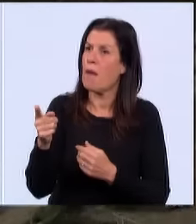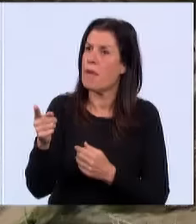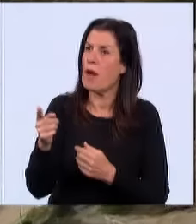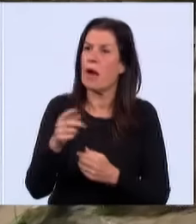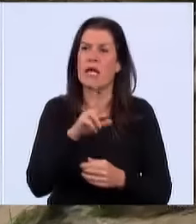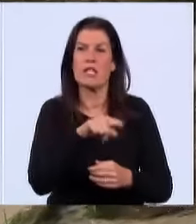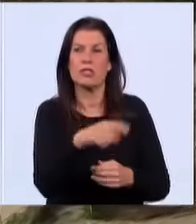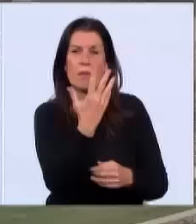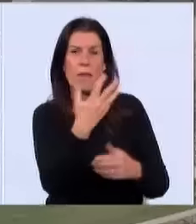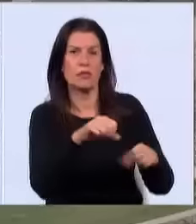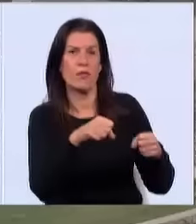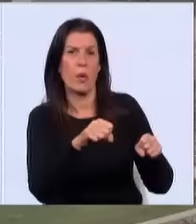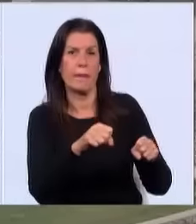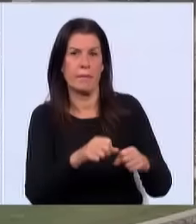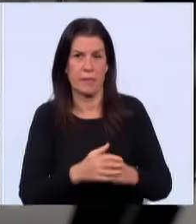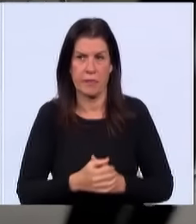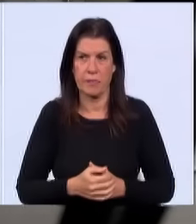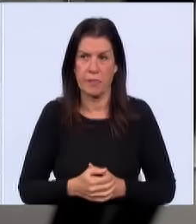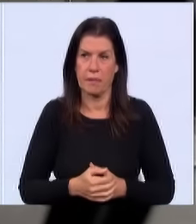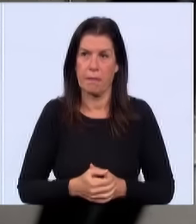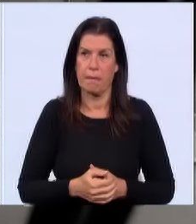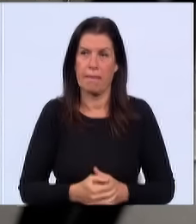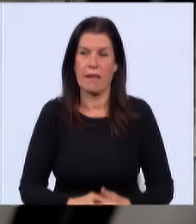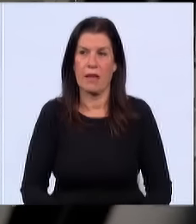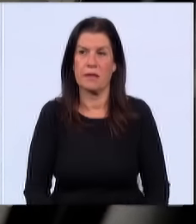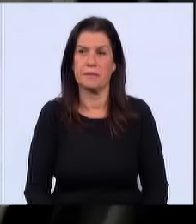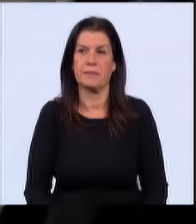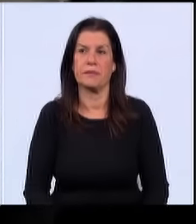יש שם 5 אופנועים, אז אני חושבת שיש 20 חברים. אנחנו יודעים היום